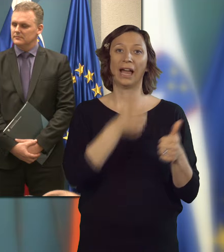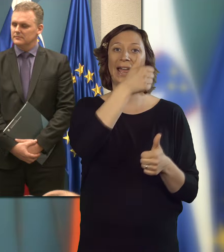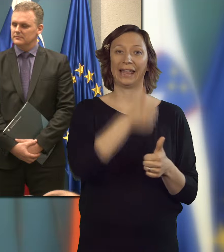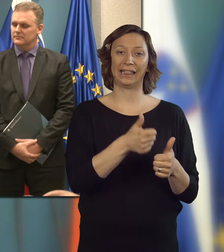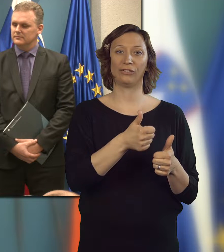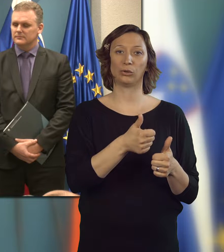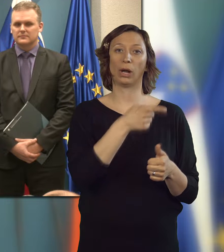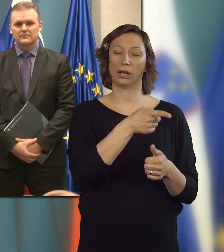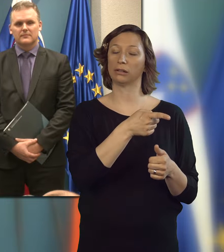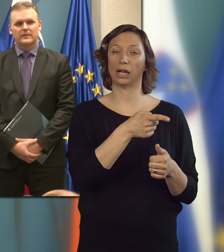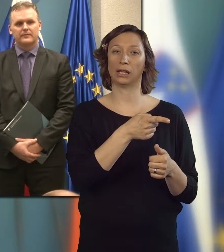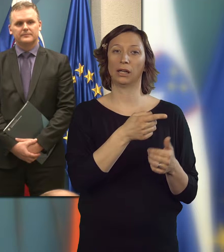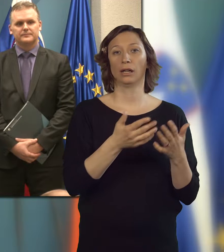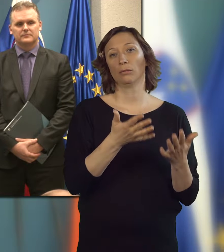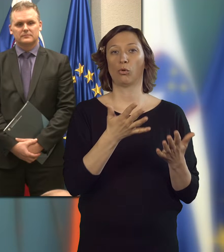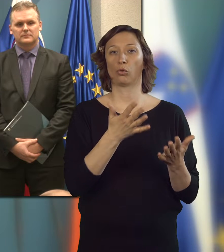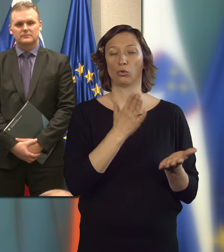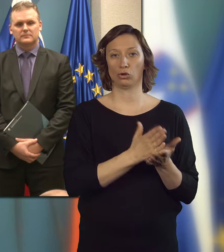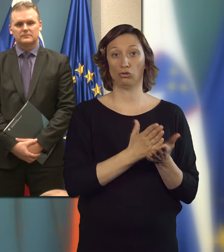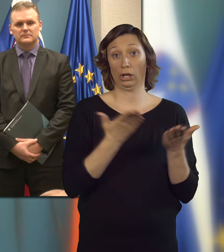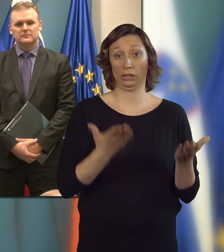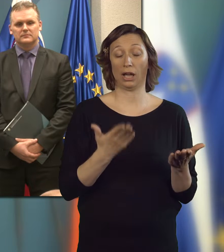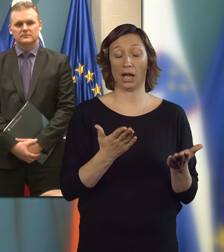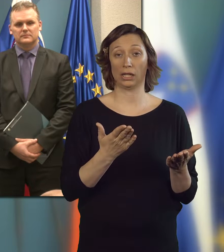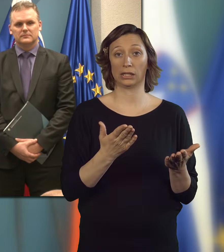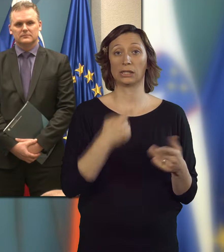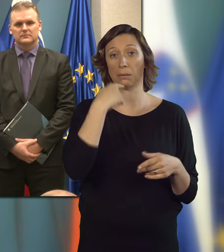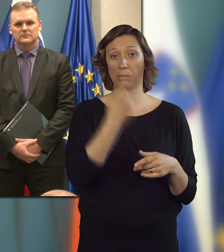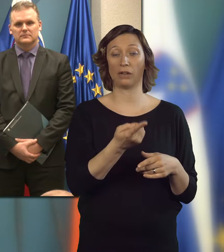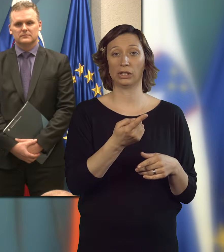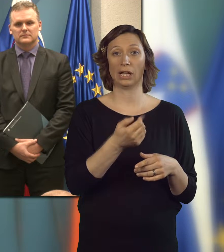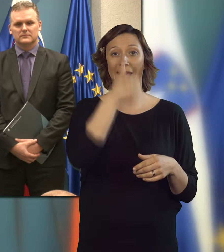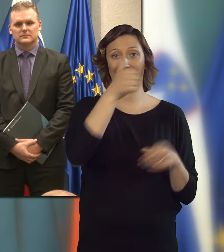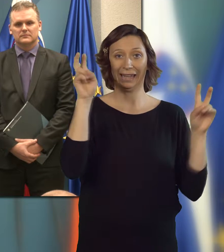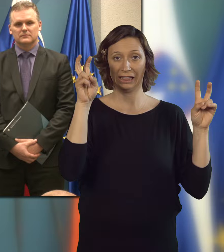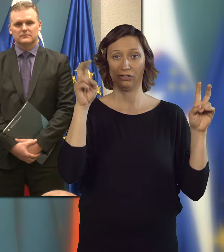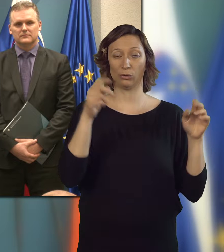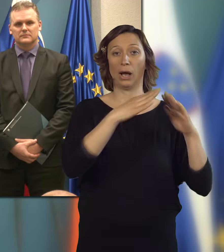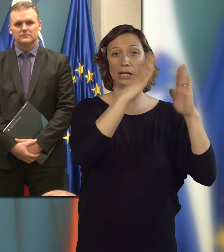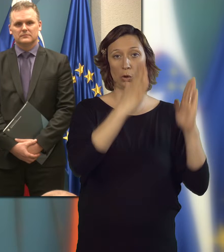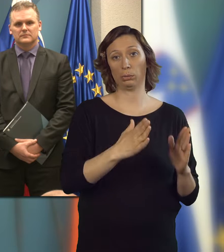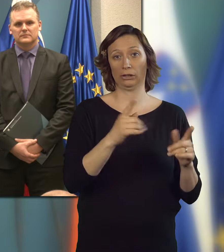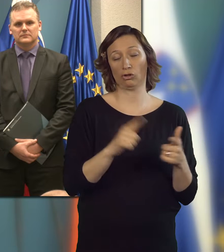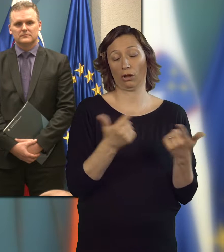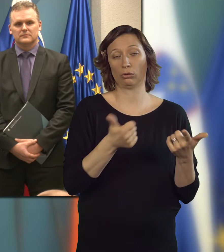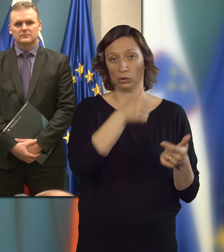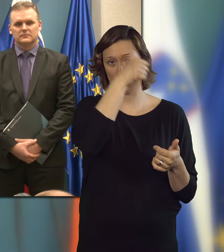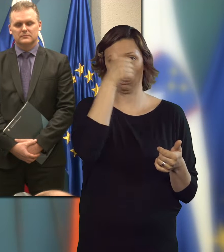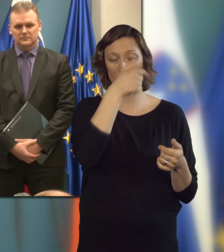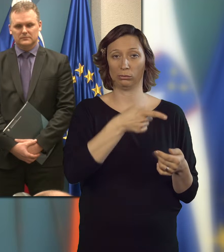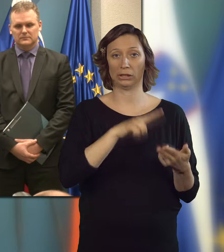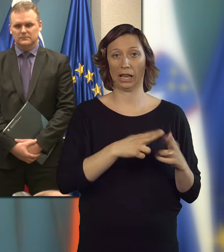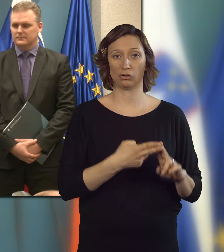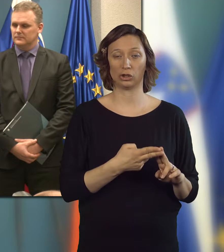je individualna, ta je pravzaprav mogoča že danes, se pravi na individualnih objektih, če jih lahko